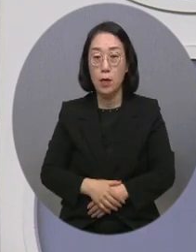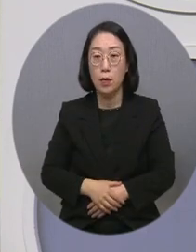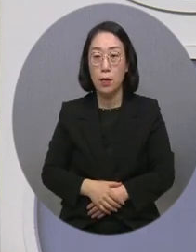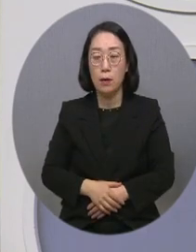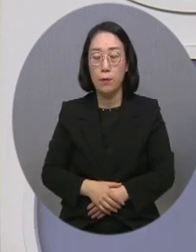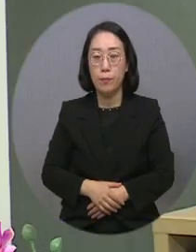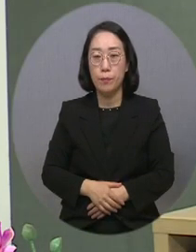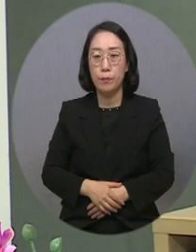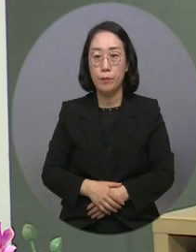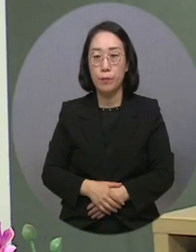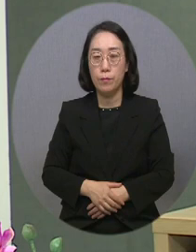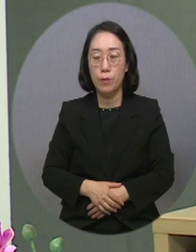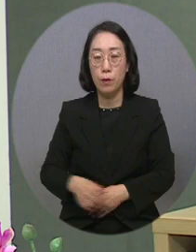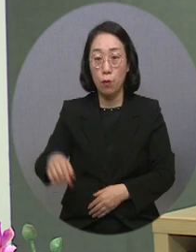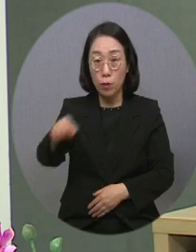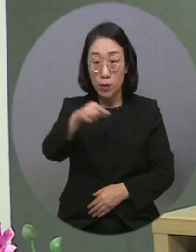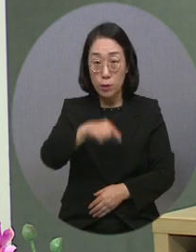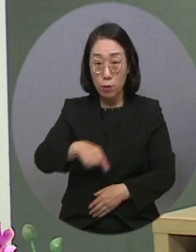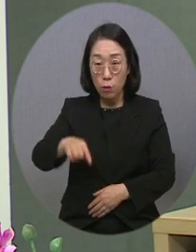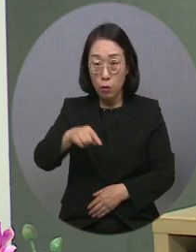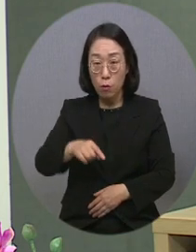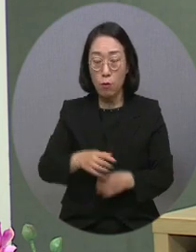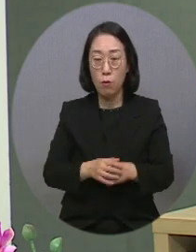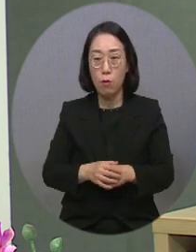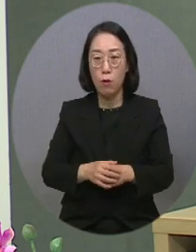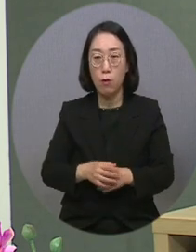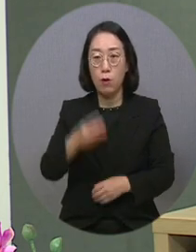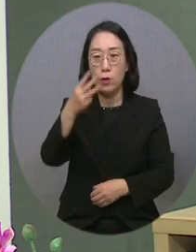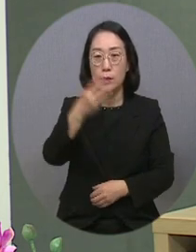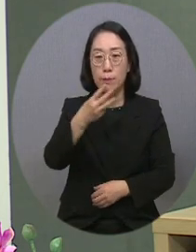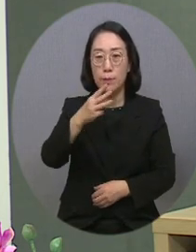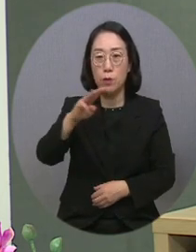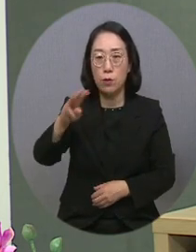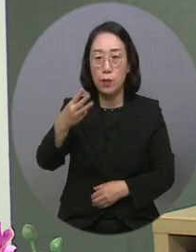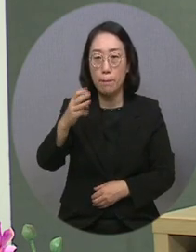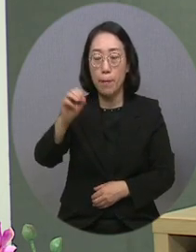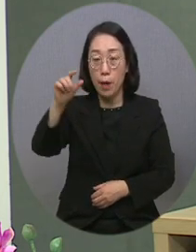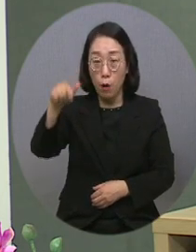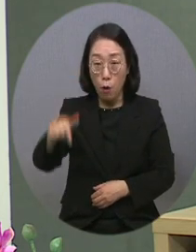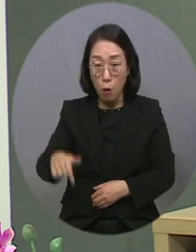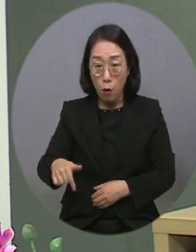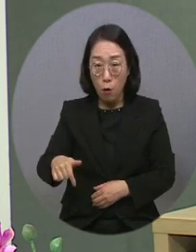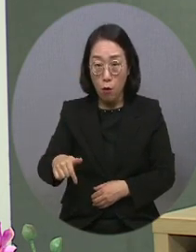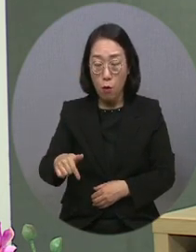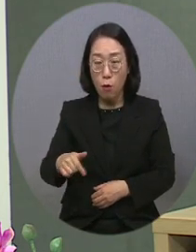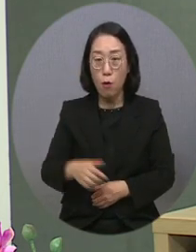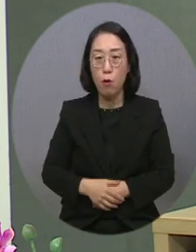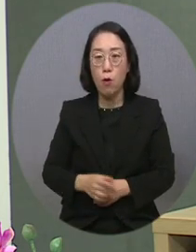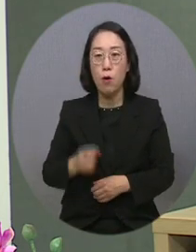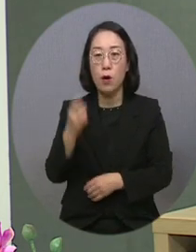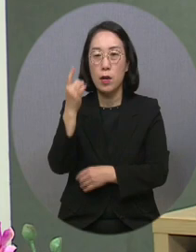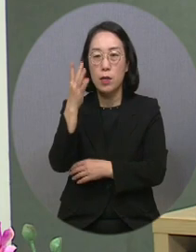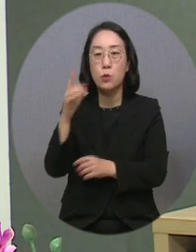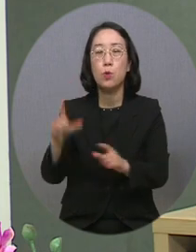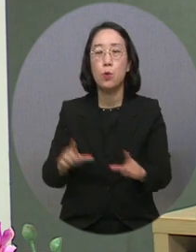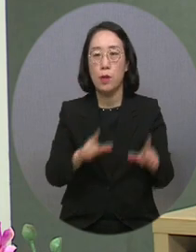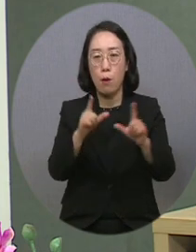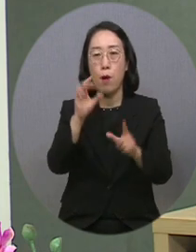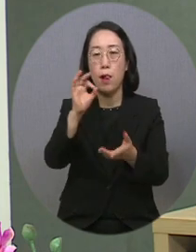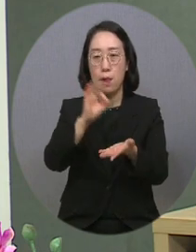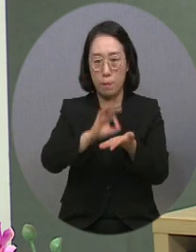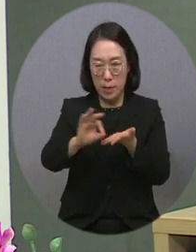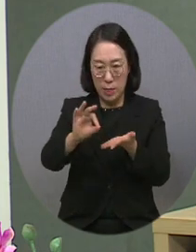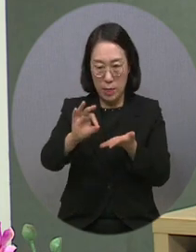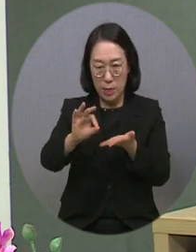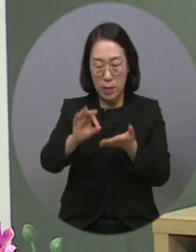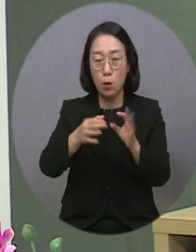정도 배분했는데 거기에서 이제 3,300억 정도가 한 이제 기초 생계비 쪽으로 이제 배분이